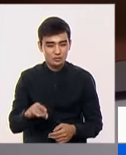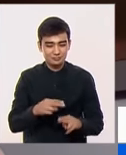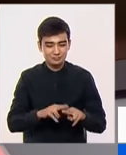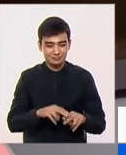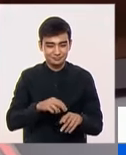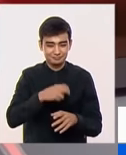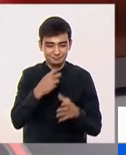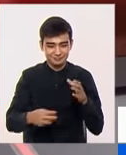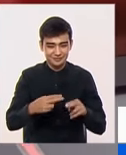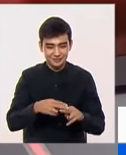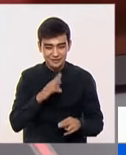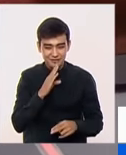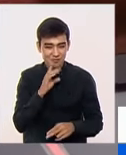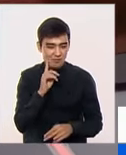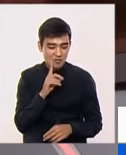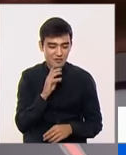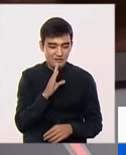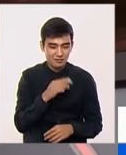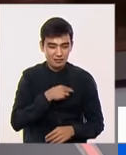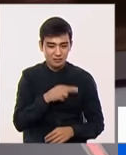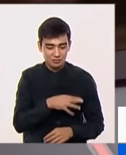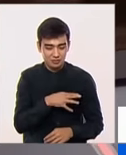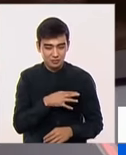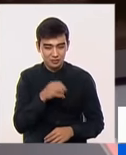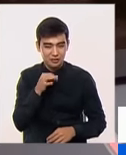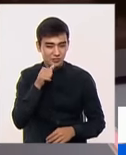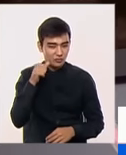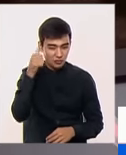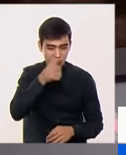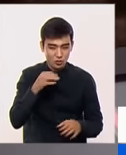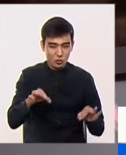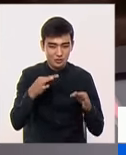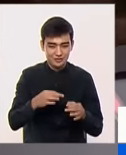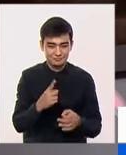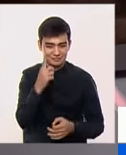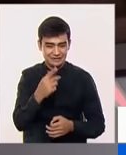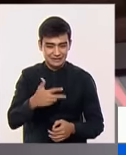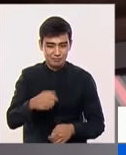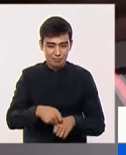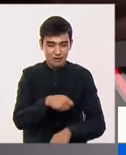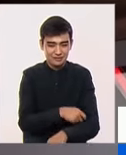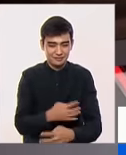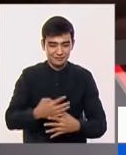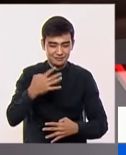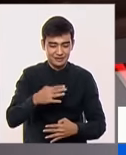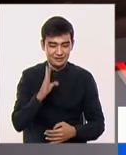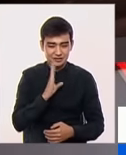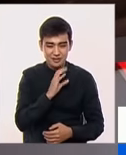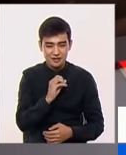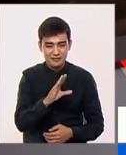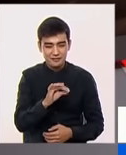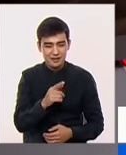в караганде за смерть молодой женщины напомним в прошлом году осенью с высоты 30-метрового здания упала и в не